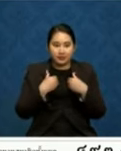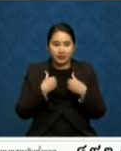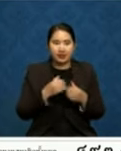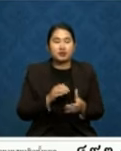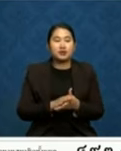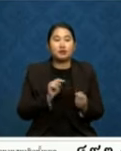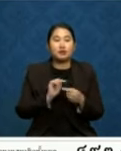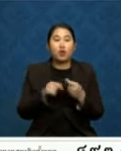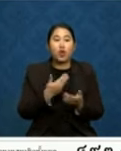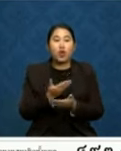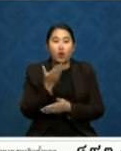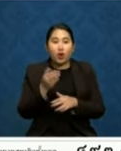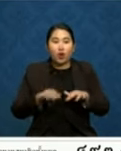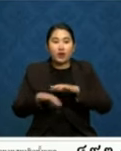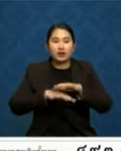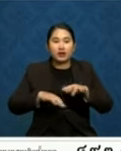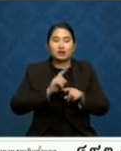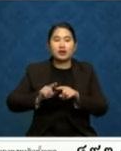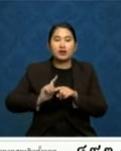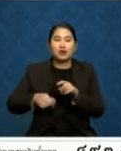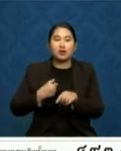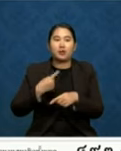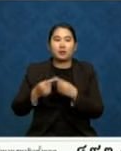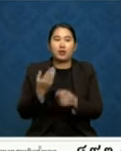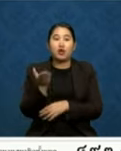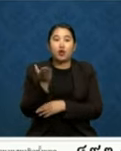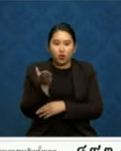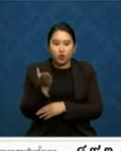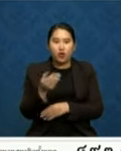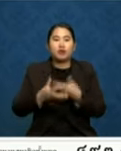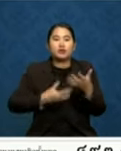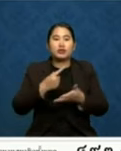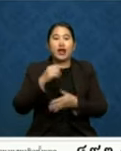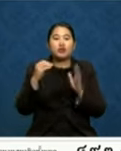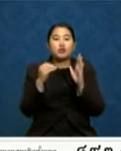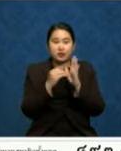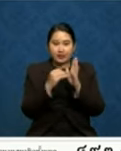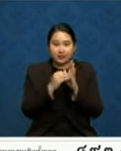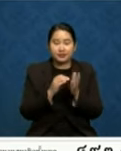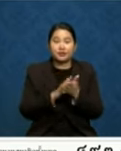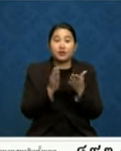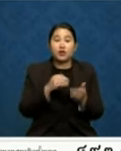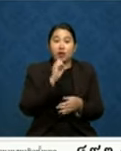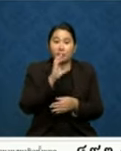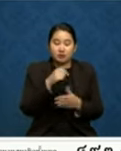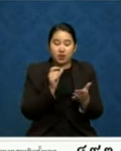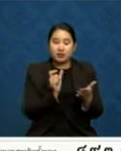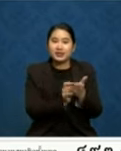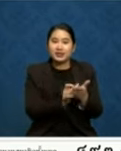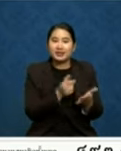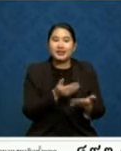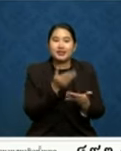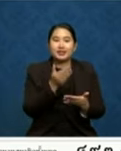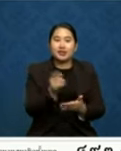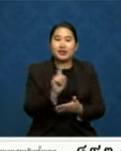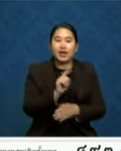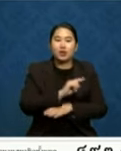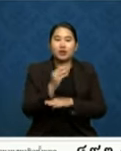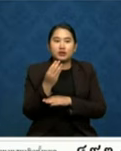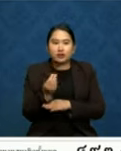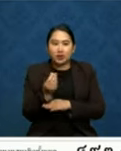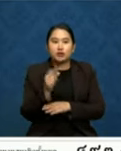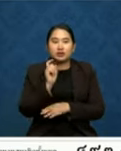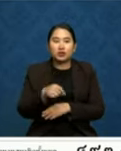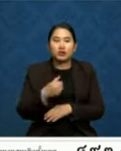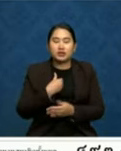จะไปขอเอกสารเนี่ยก็ต้องไปขอจากพ่อค้าคนกลางตลาดกลางที่กรุงเทพแล้วก็ต้องระบุว่าจะซื้อจากที่ไหนวันที่เท่าไหร่นะ